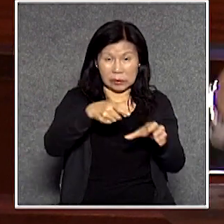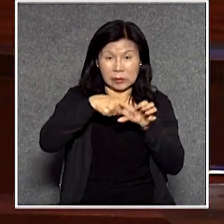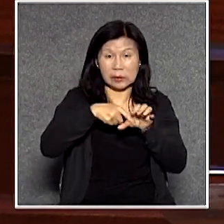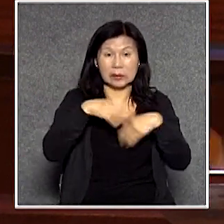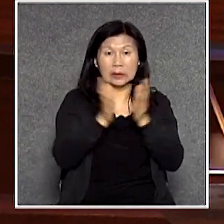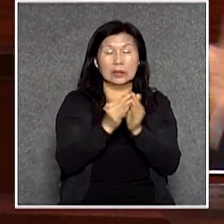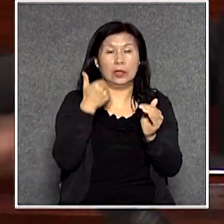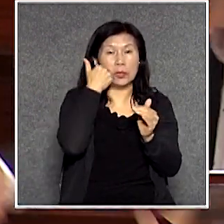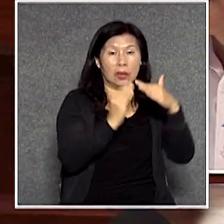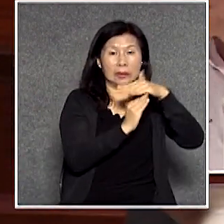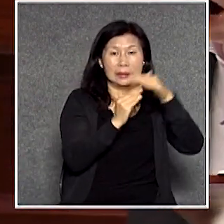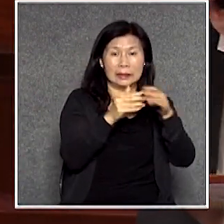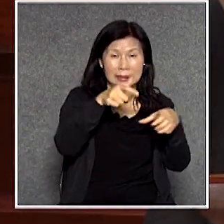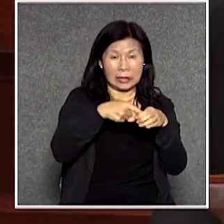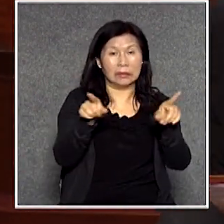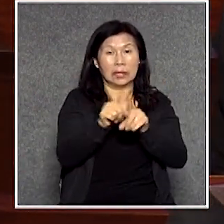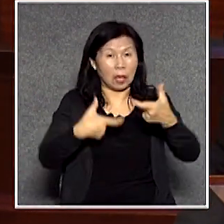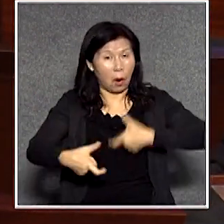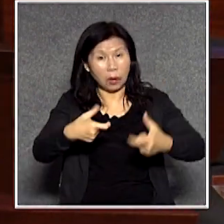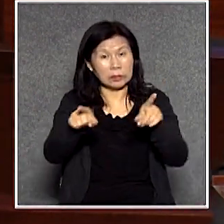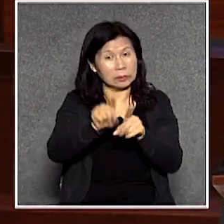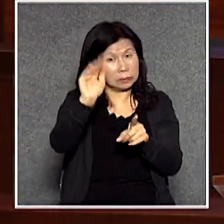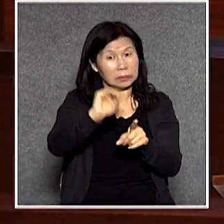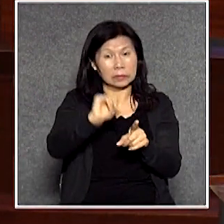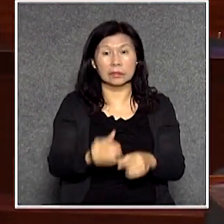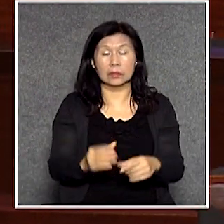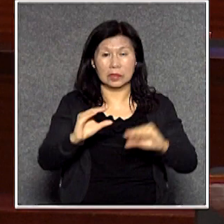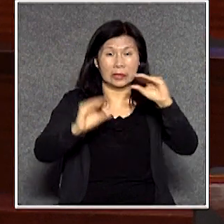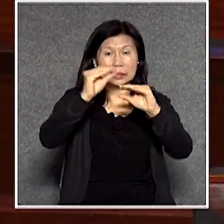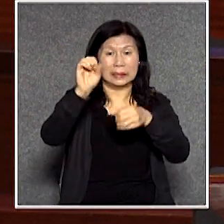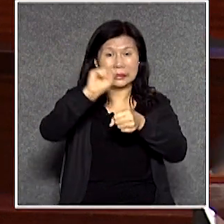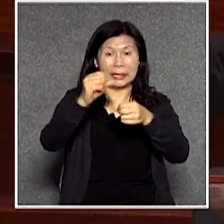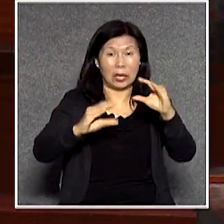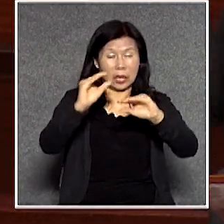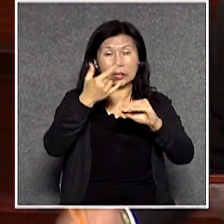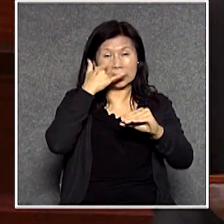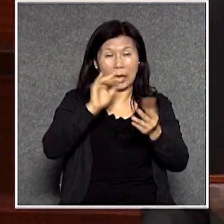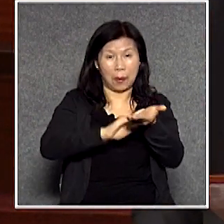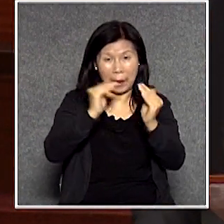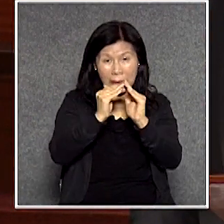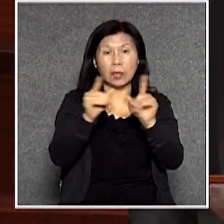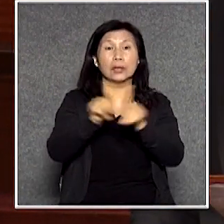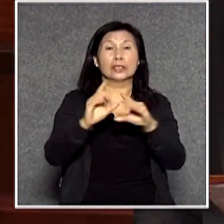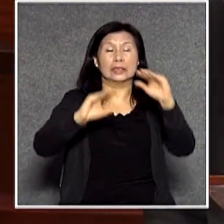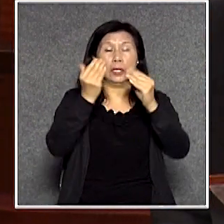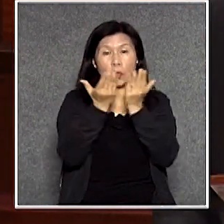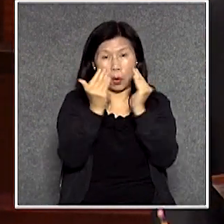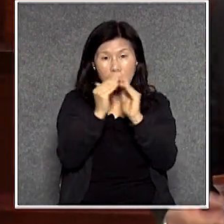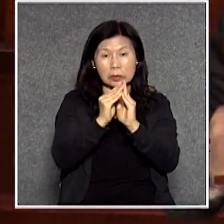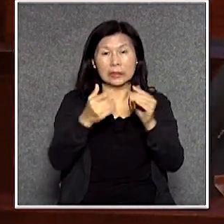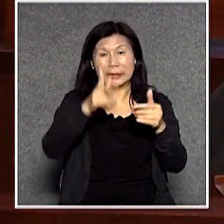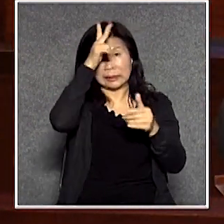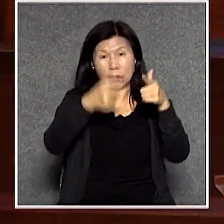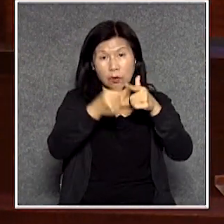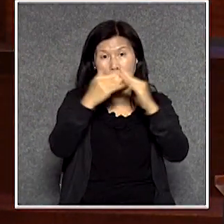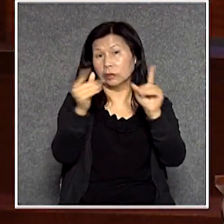咗嗰啲收入可以做開支噶嘛哥？可以起多間醫幾多間醫院幾多間學校幾多棟公屋